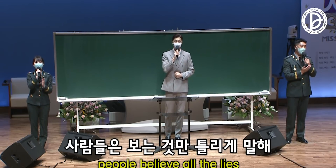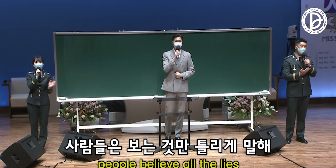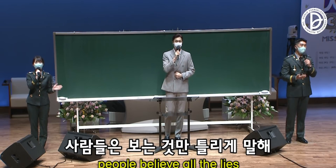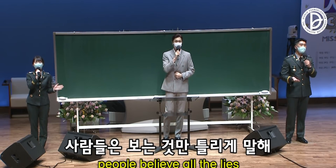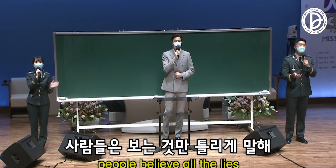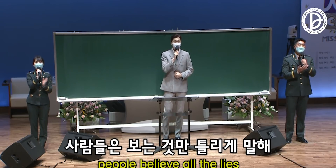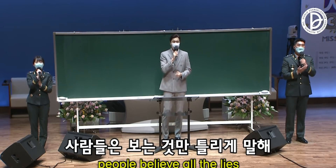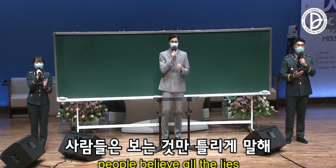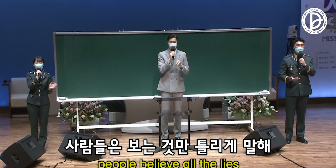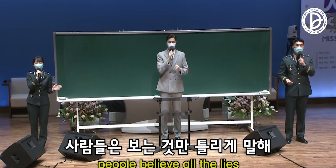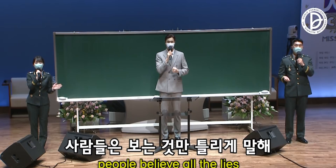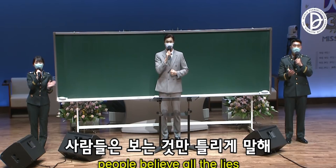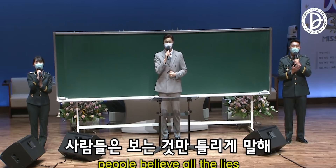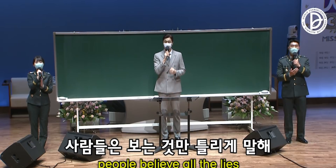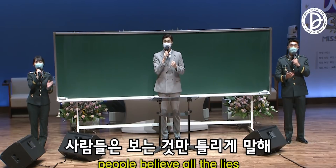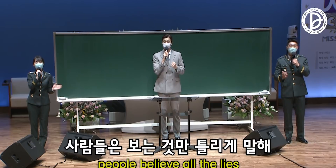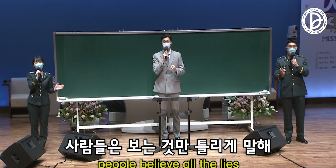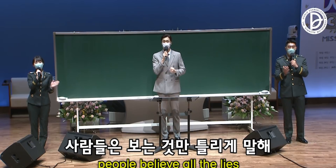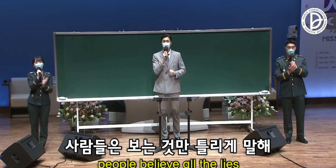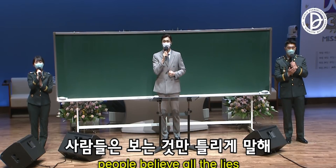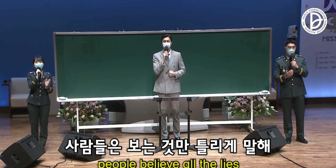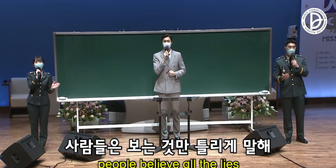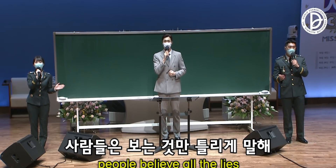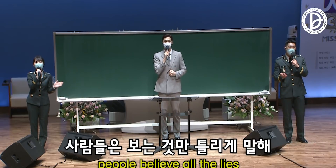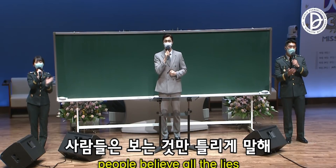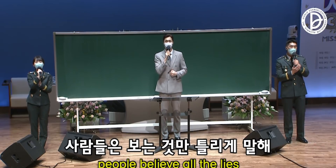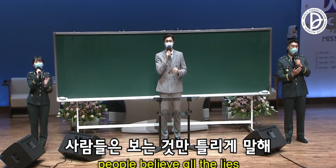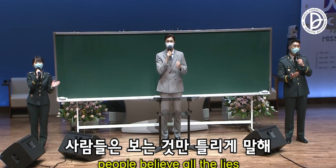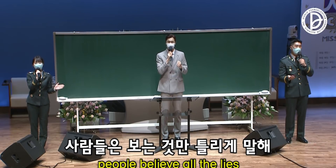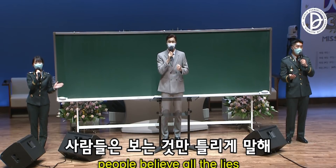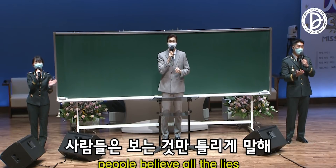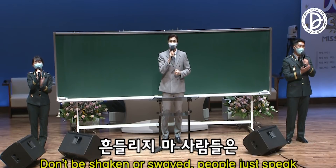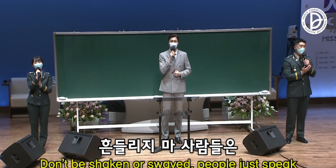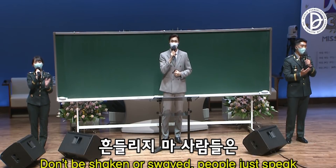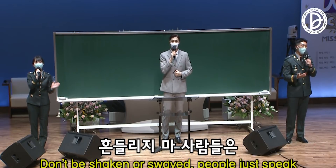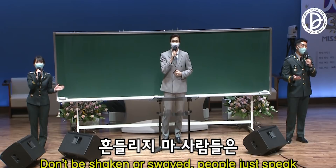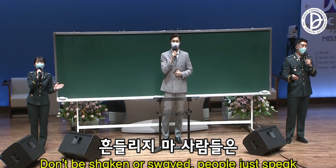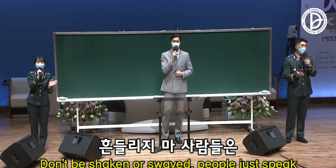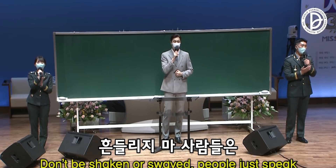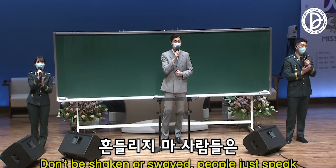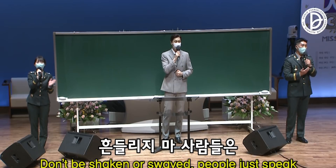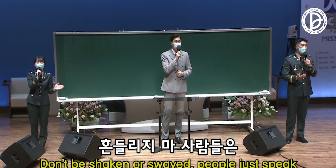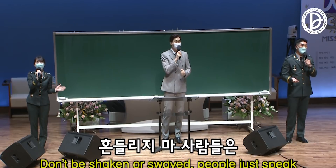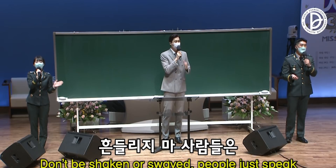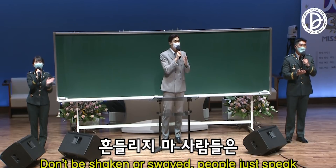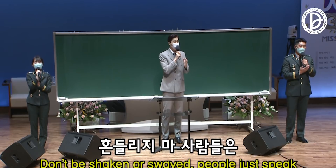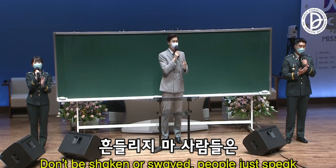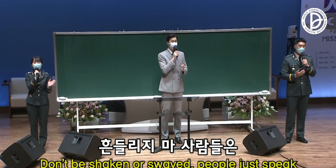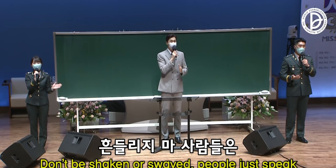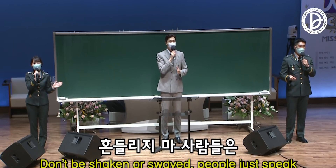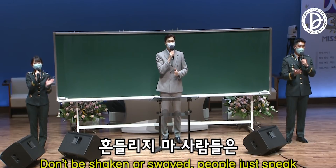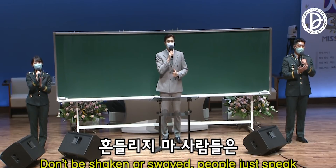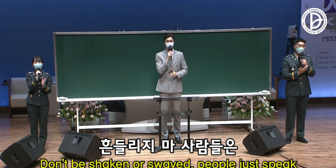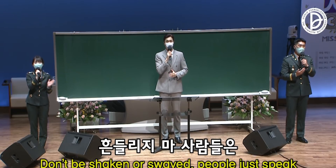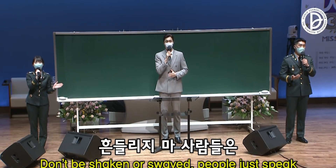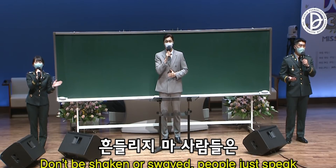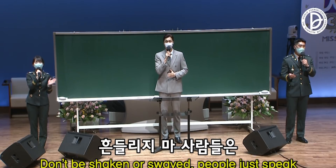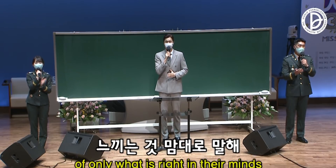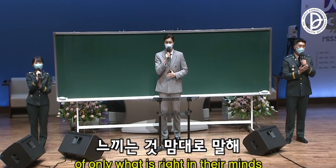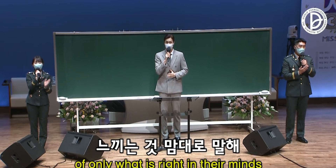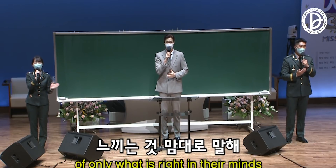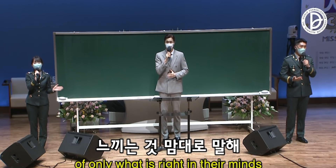힘들지만 사람들은 보는 것만 들리게 말해. 흔들리지